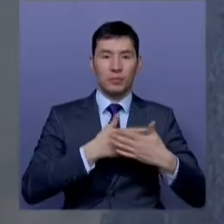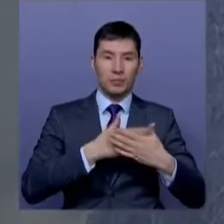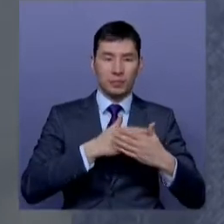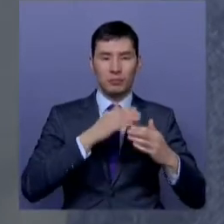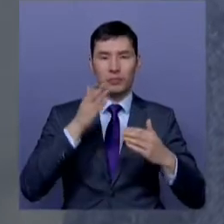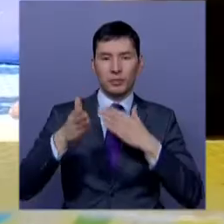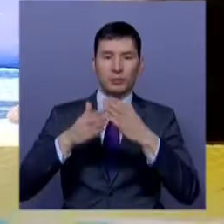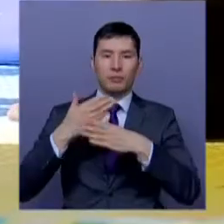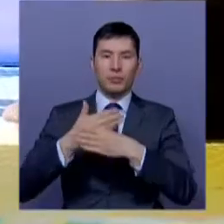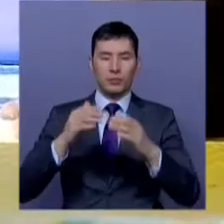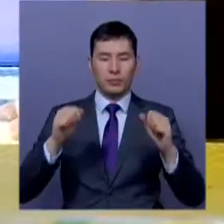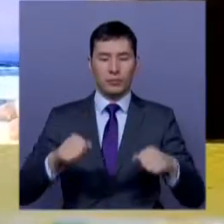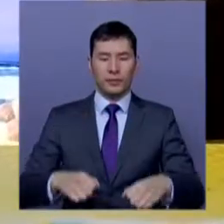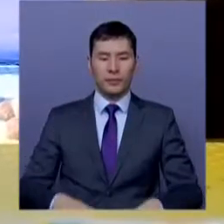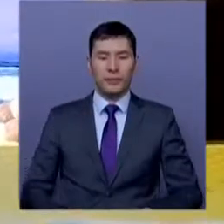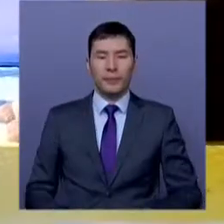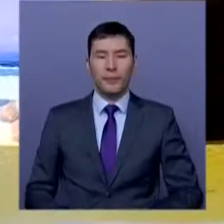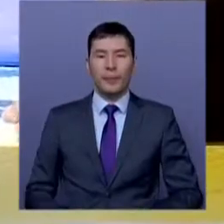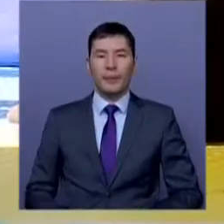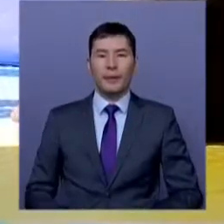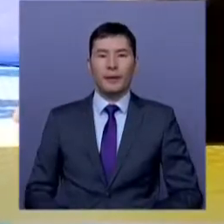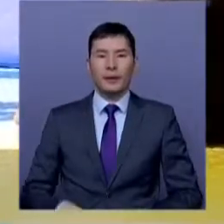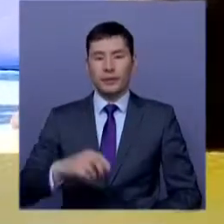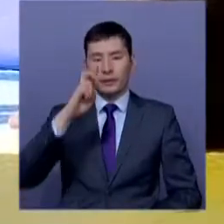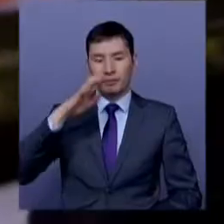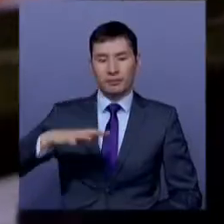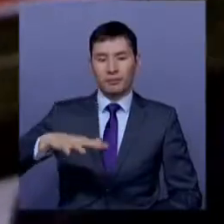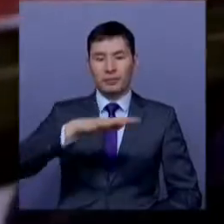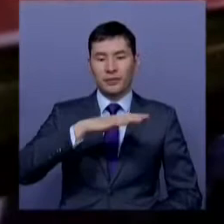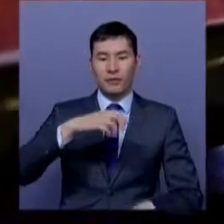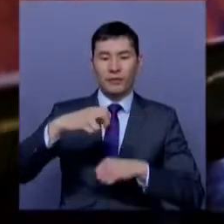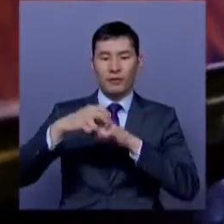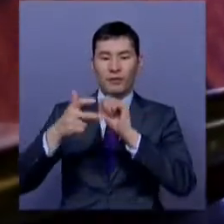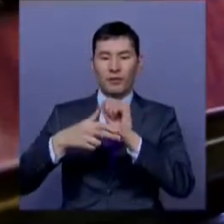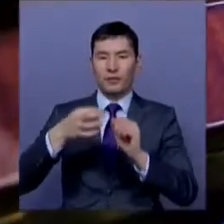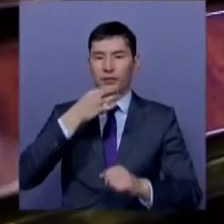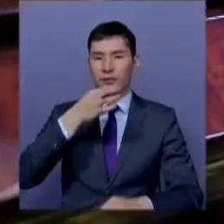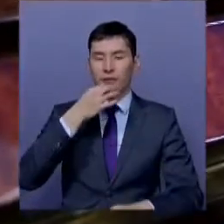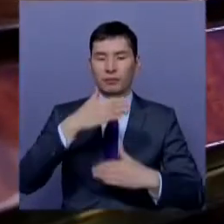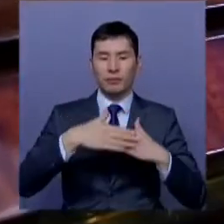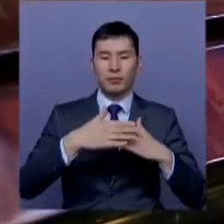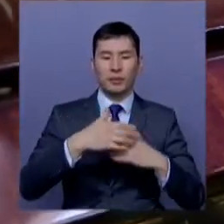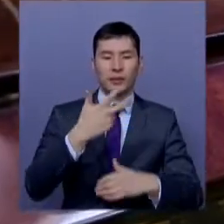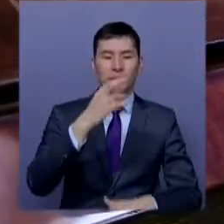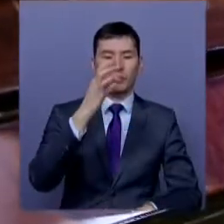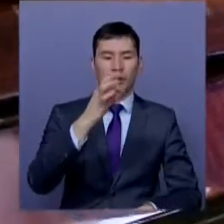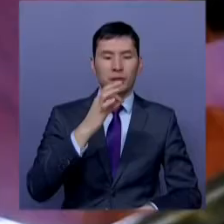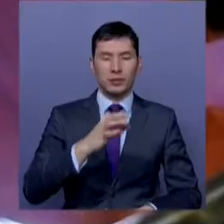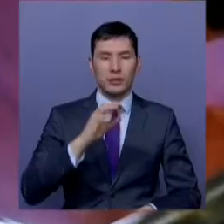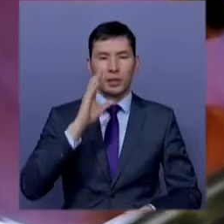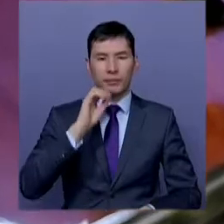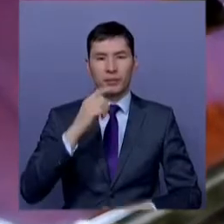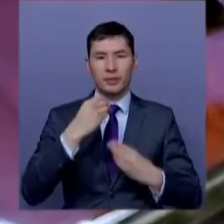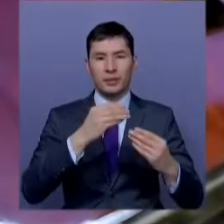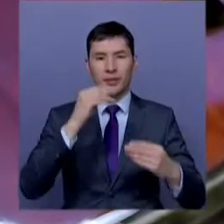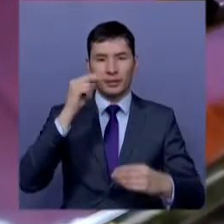жүгінуіне мәжбүр болады. Ресми деректер бойынша елдегі кәмелет жасқа толмаған балалардың 3%-ы инклюзивті білім алуға зәру.